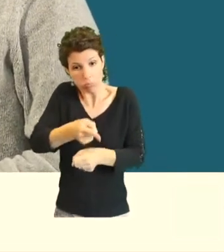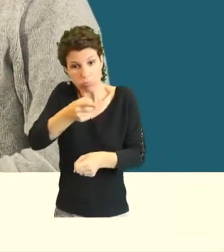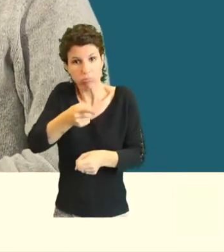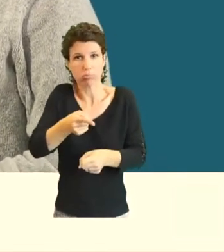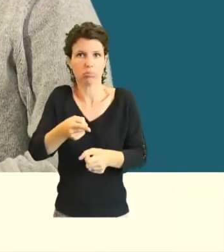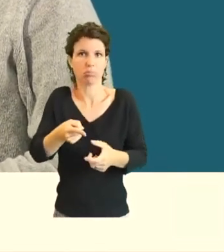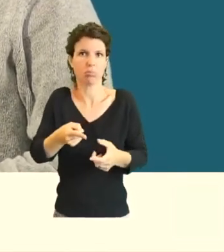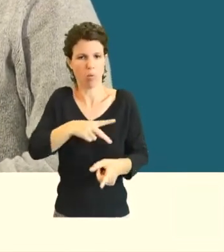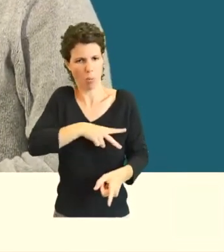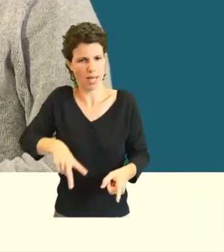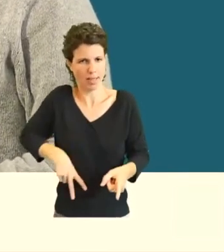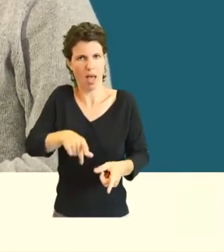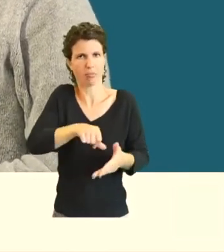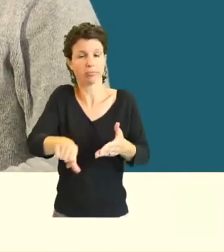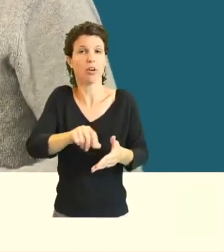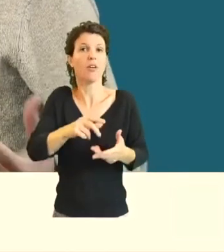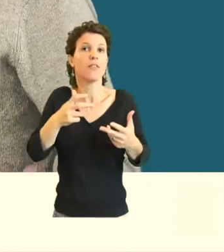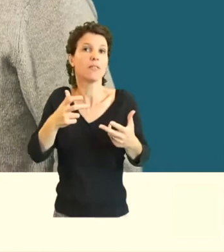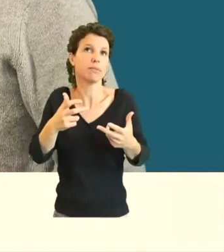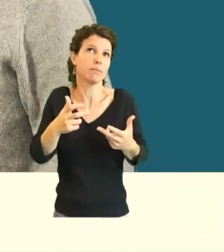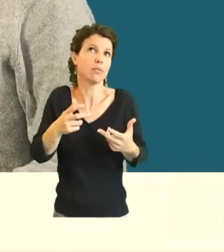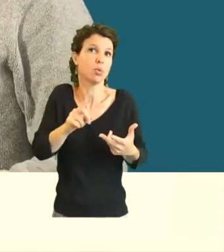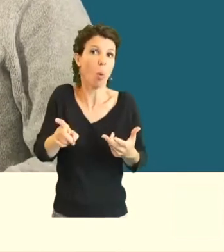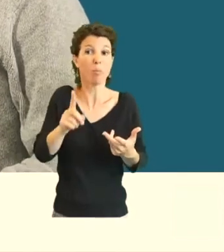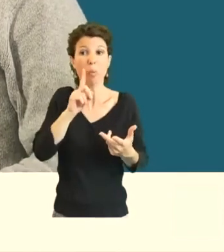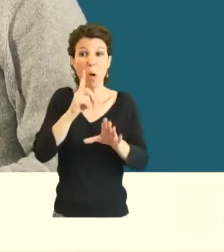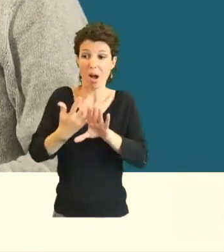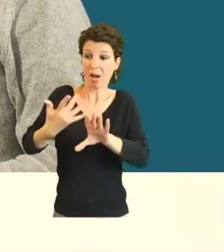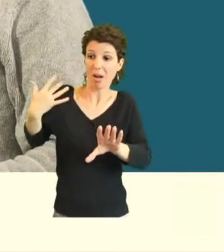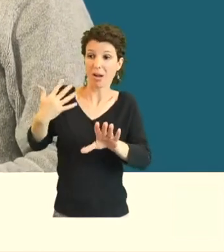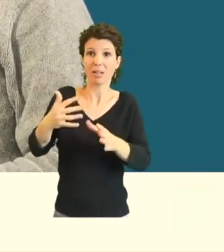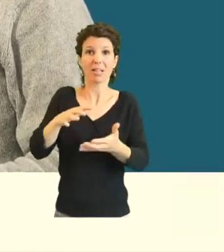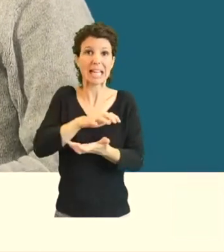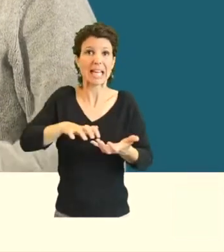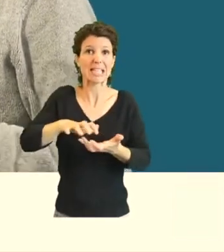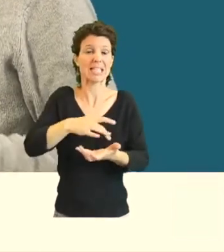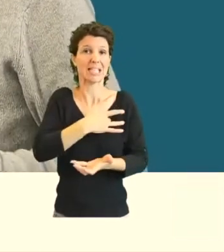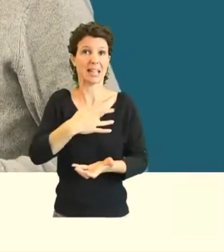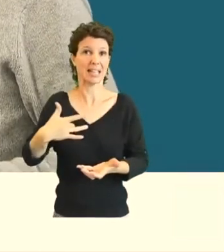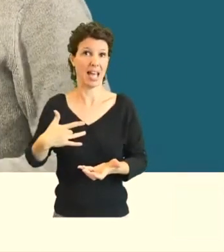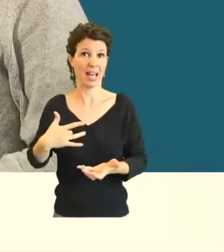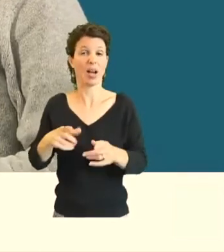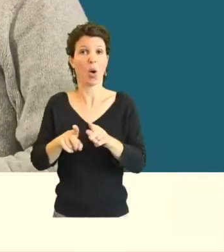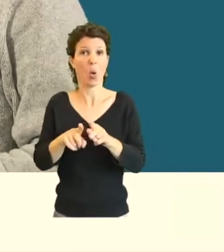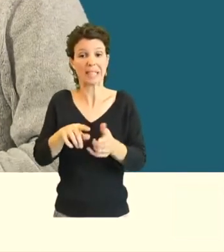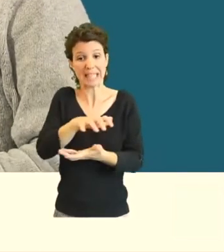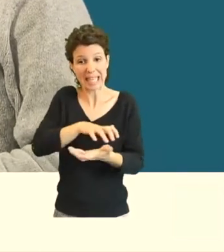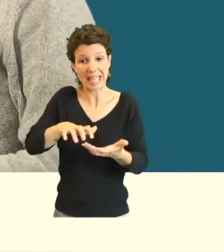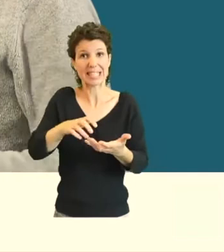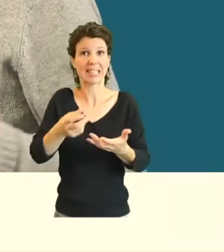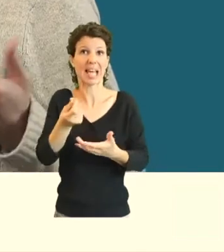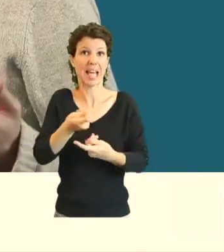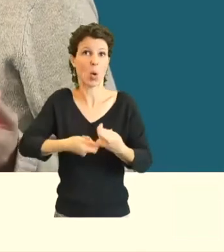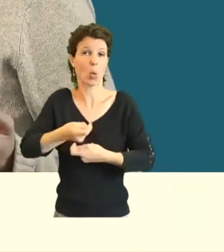copropriétaires en raison de la crise sanitaire et de la crise économique, c'est-à-dire que c'est juste un tout petit peu retardé,